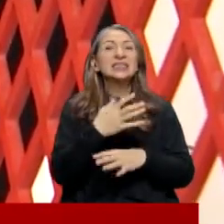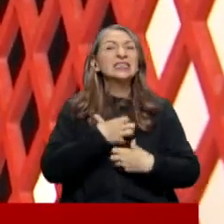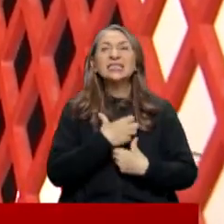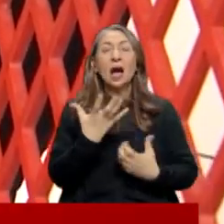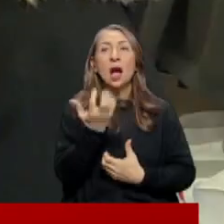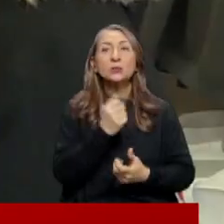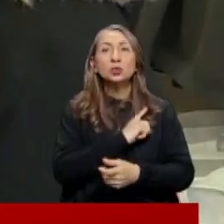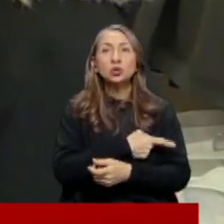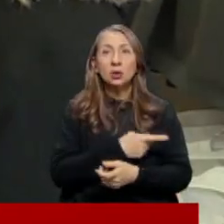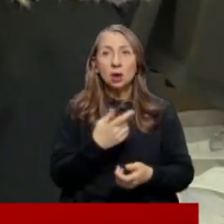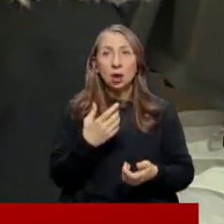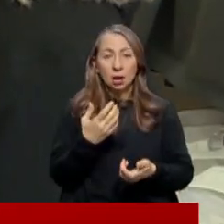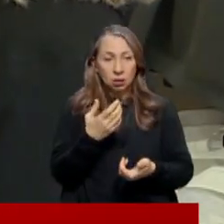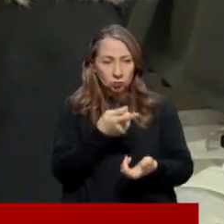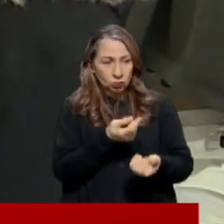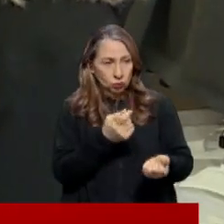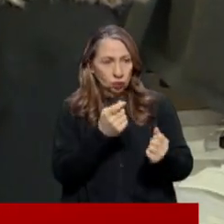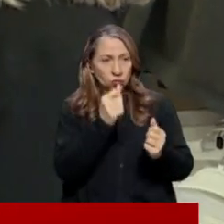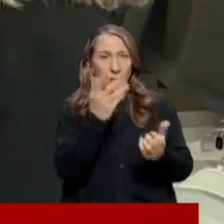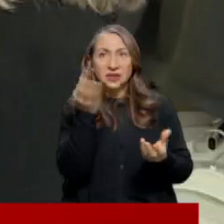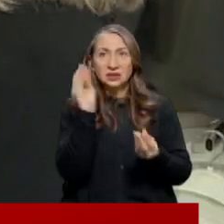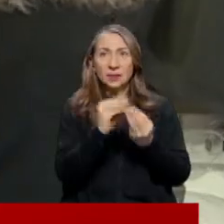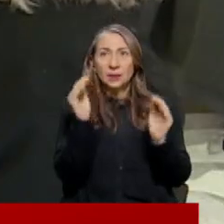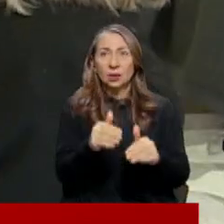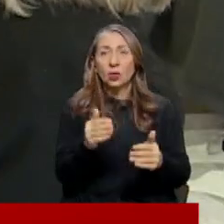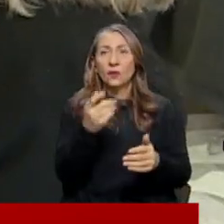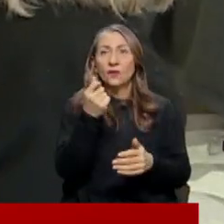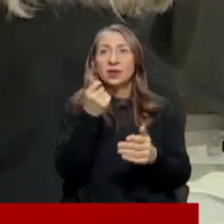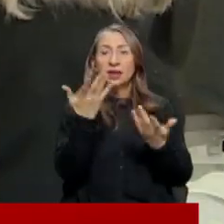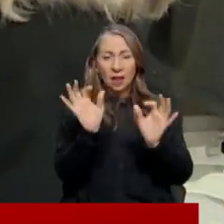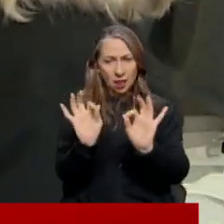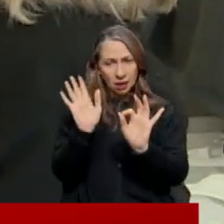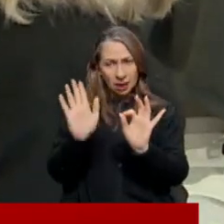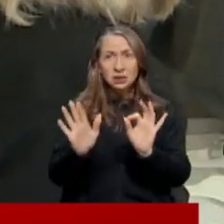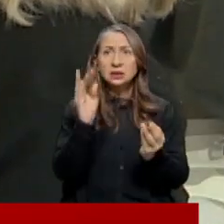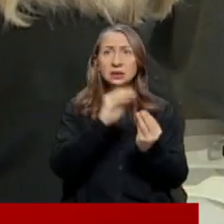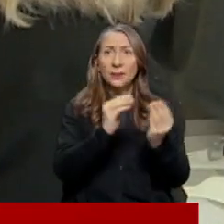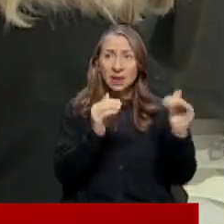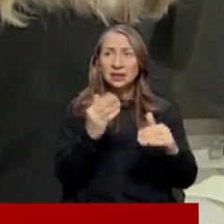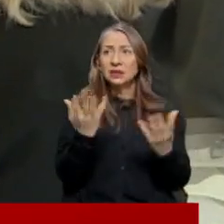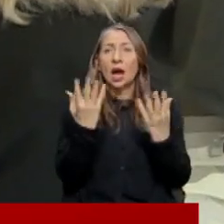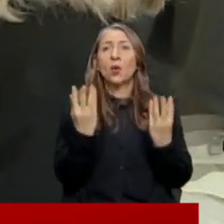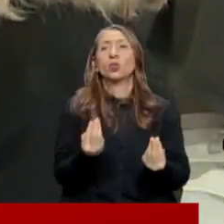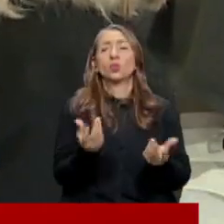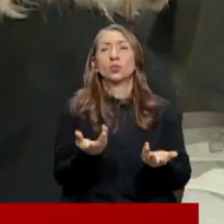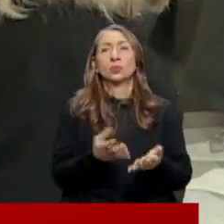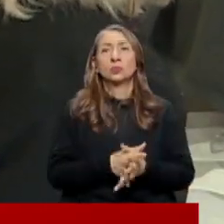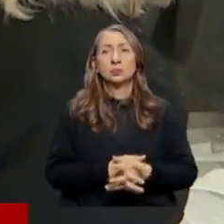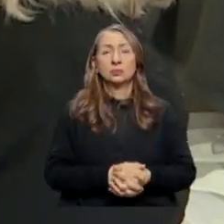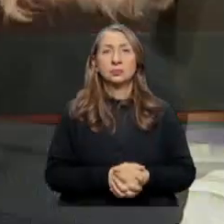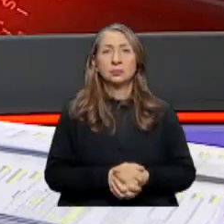ise alım gücü. Asgari yükseldikçe yani suya bile zam geliyor yani. Fiyatlar keşke sabit kalsa da zam gelse daha iyi olur aslında.